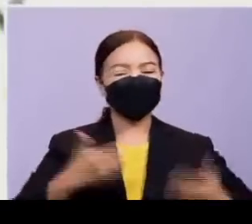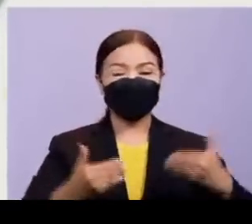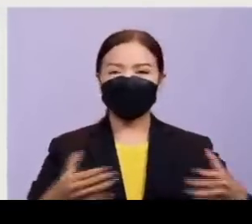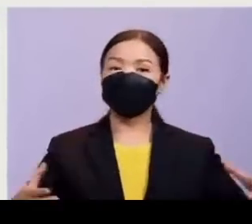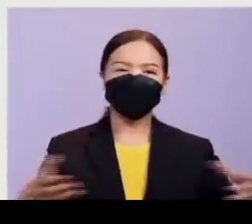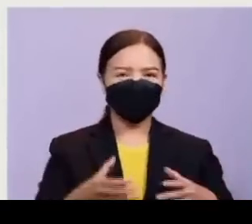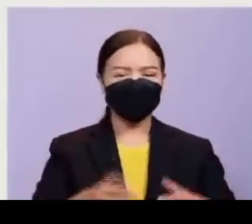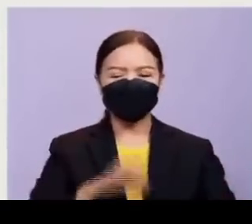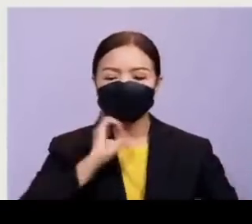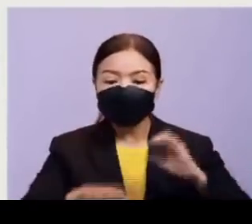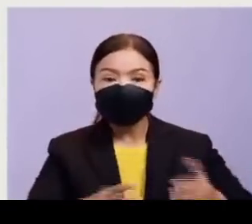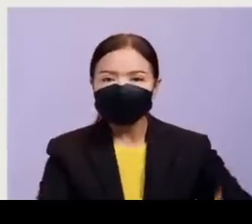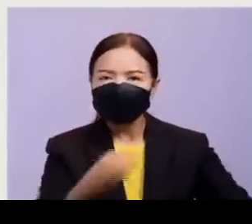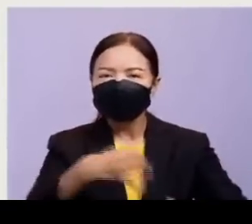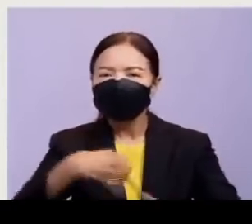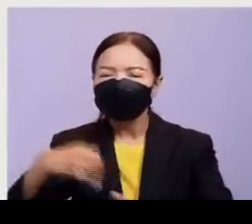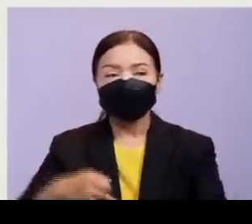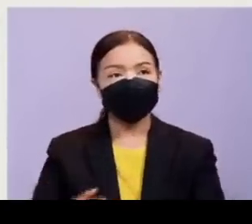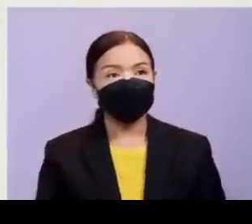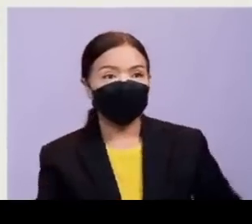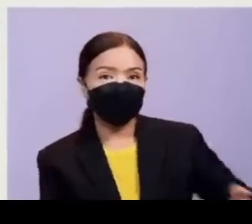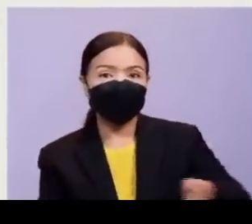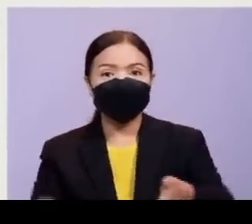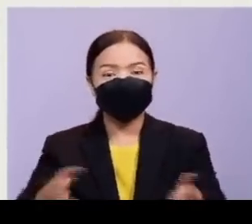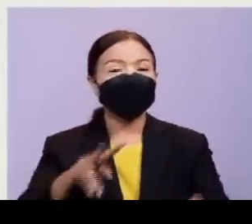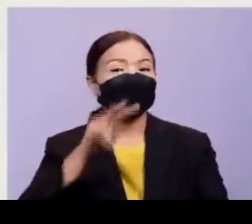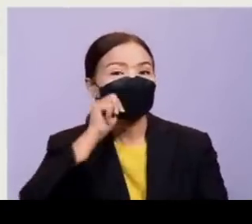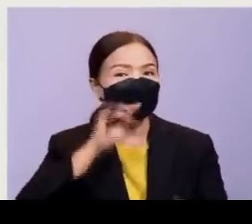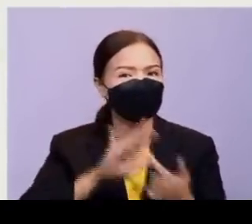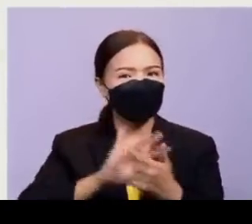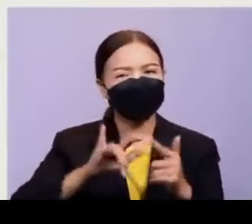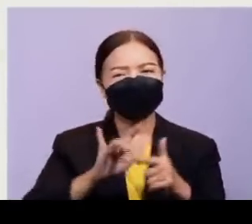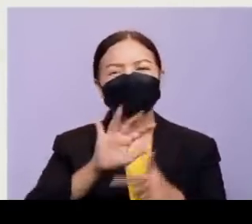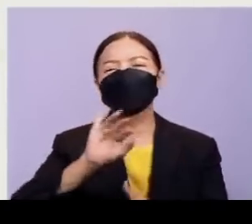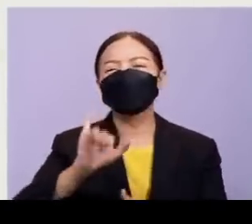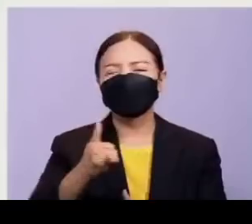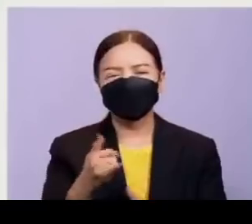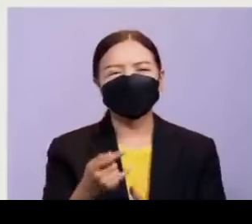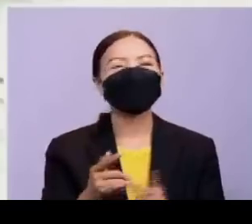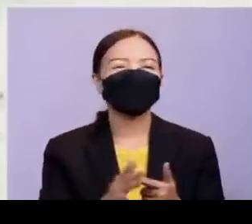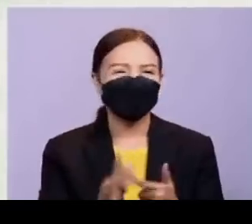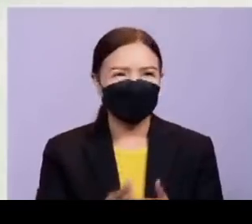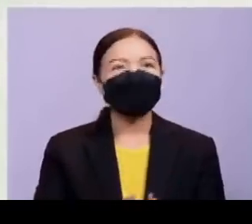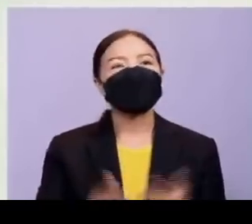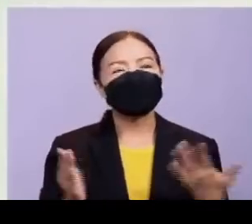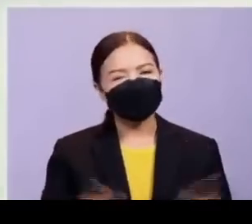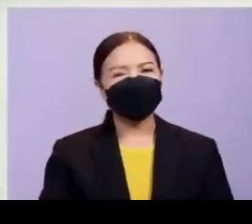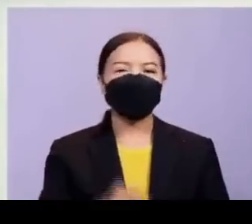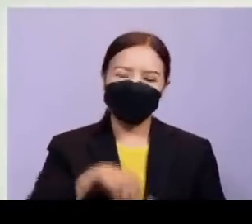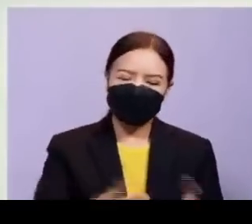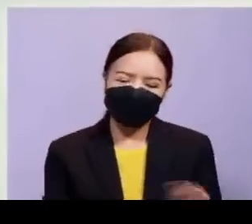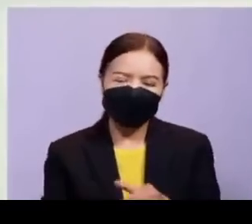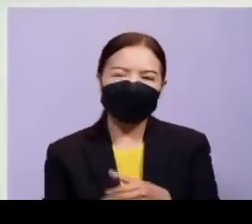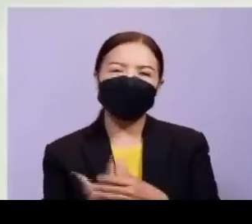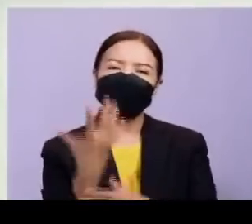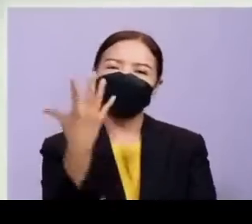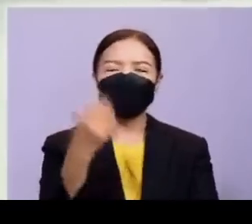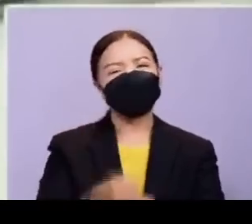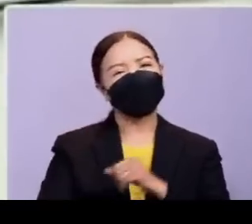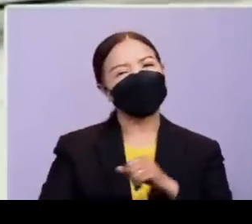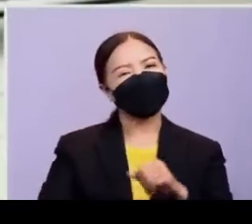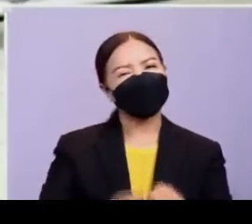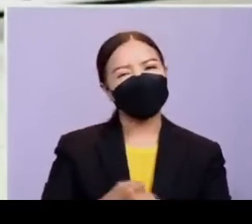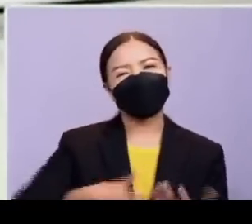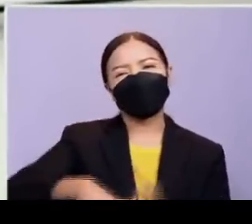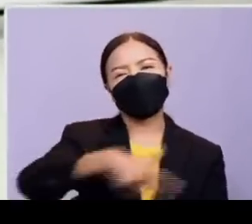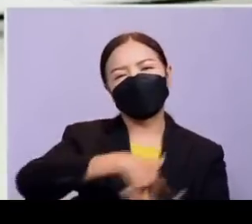พลเก็บขยะในแม่น้ำเจ้าพระยาและปลูกต้นไม้ด้วยค่ะก็ถือว่าเป็นวันสิ่งแวดล้อมโลกหรือว่า World Environment Day 2022